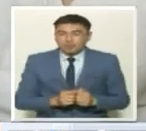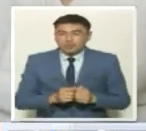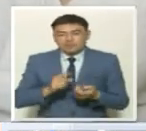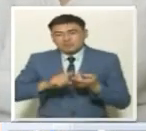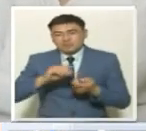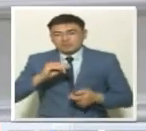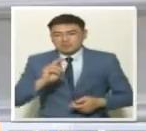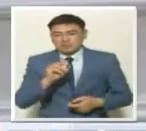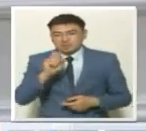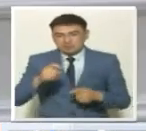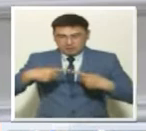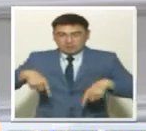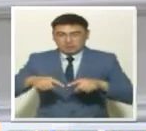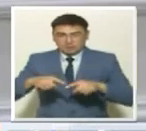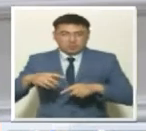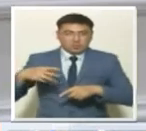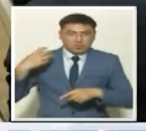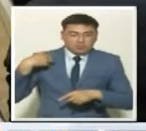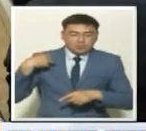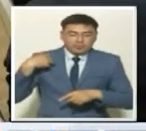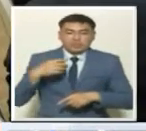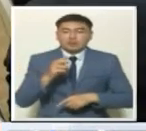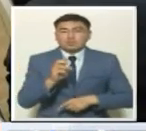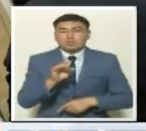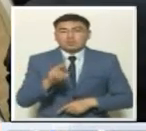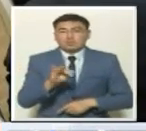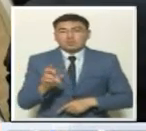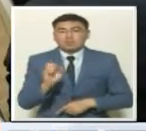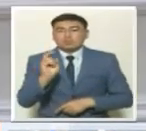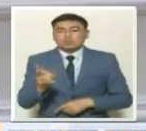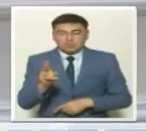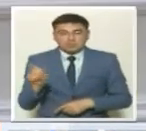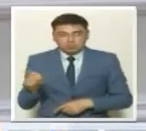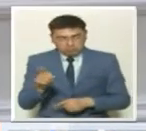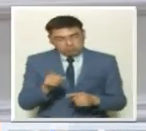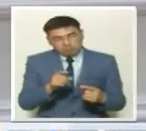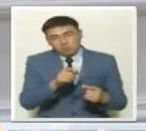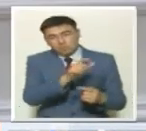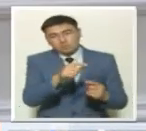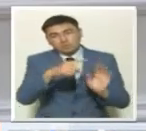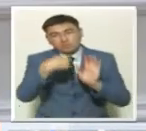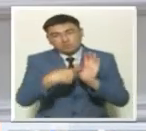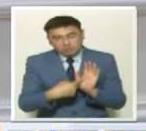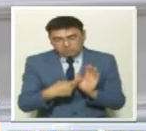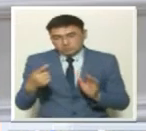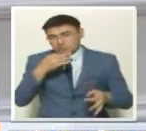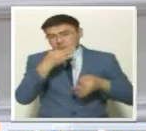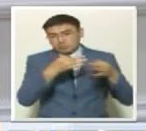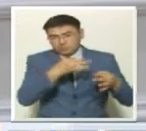коммуналдық шаруашылығы басқармасының басшысы Бердібек Қартбаев маңызды сұрақтарға тоқталды. Келесі мәселе